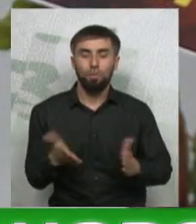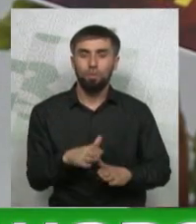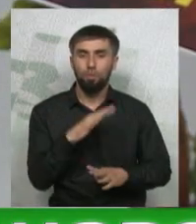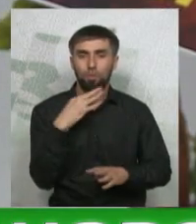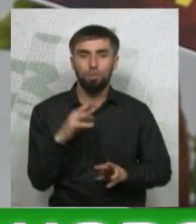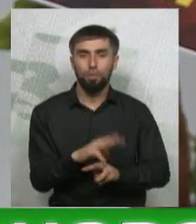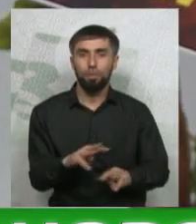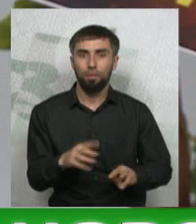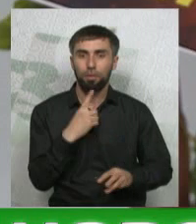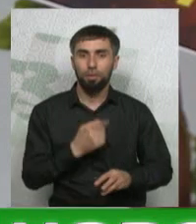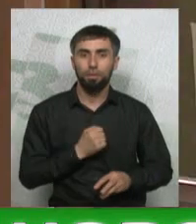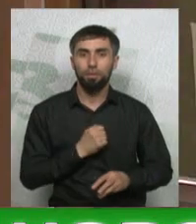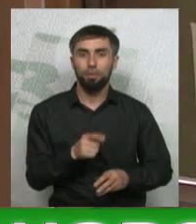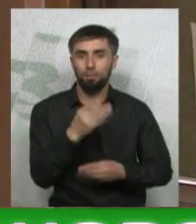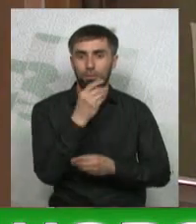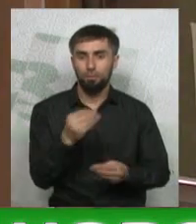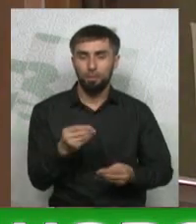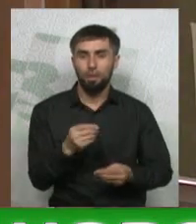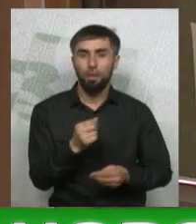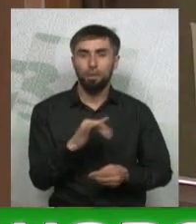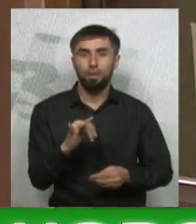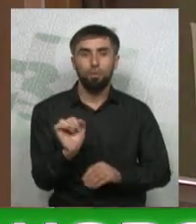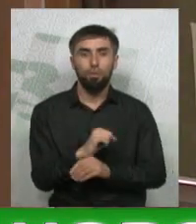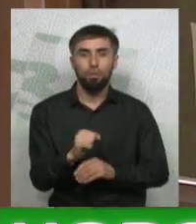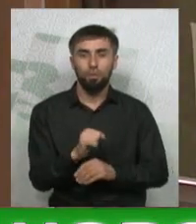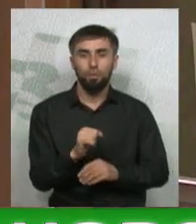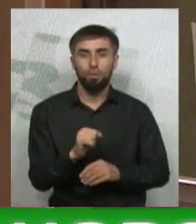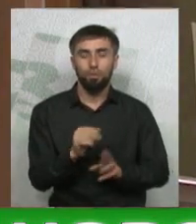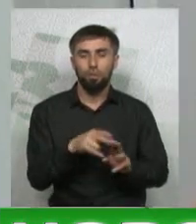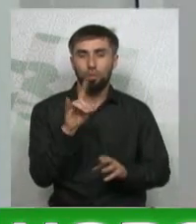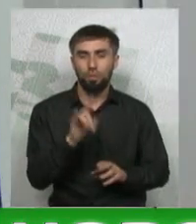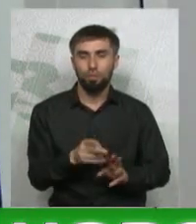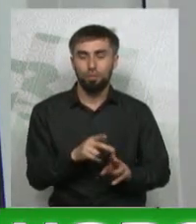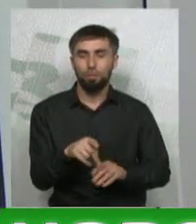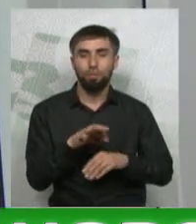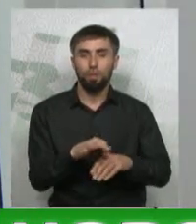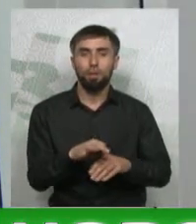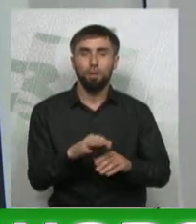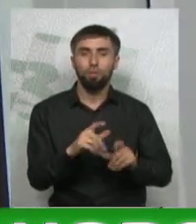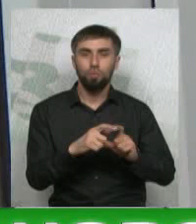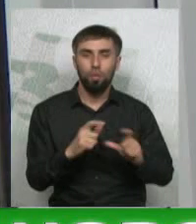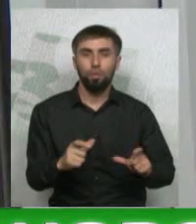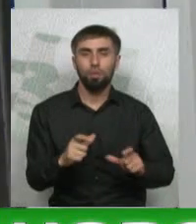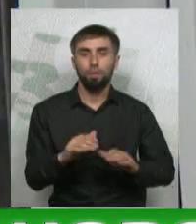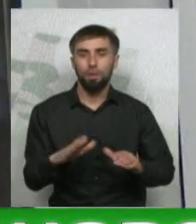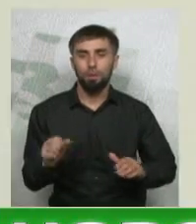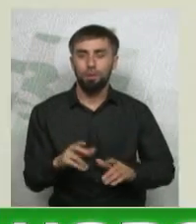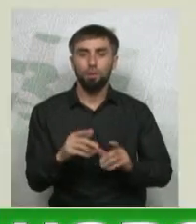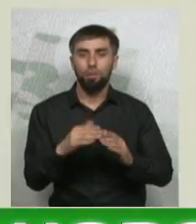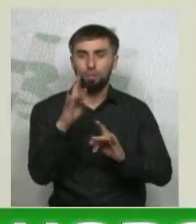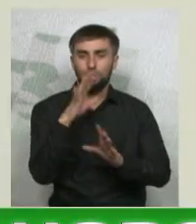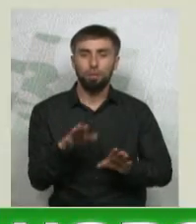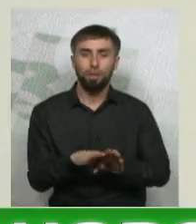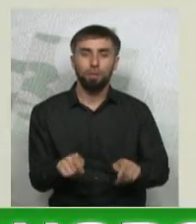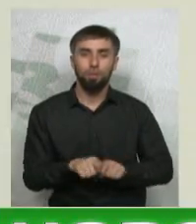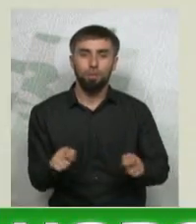миллионов солдат, ушедших в забвение. Акция «Окна Победы» проводится ежегодно в образовательных учреждениях республики. Так создается